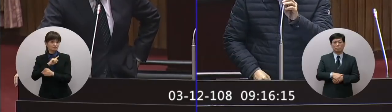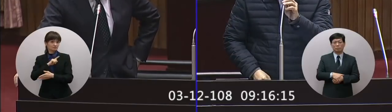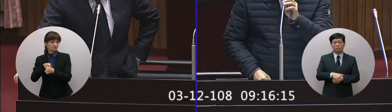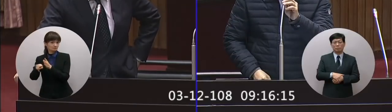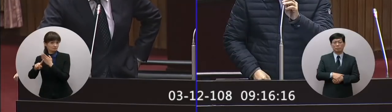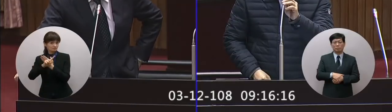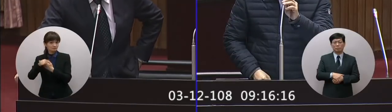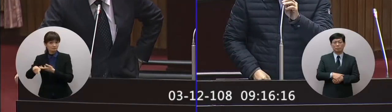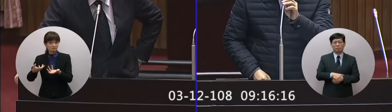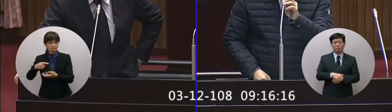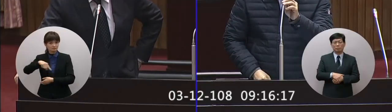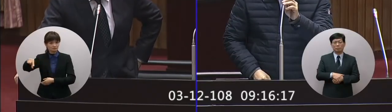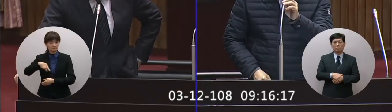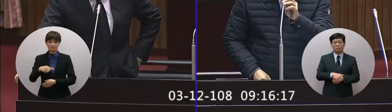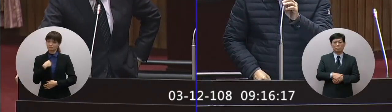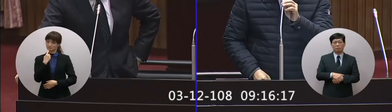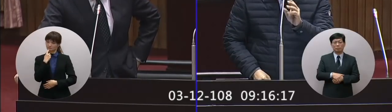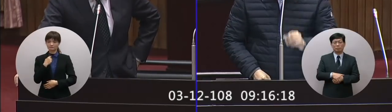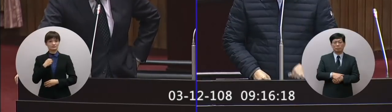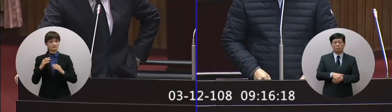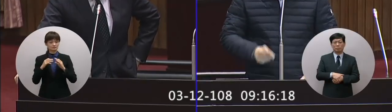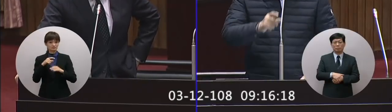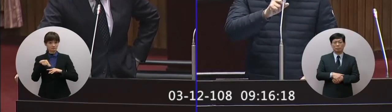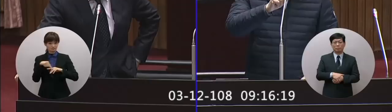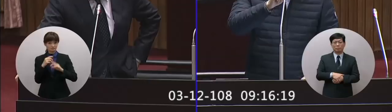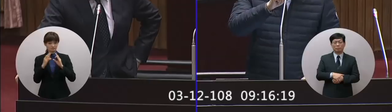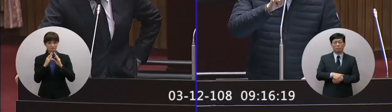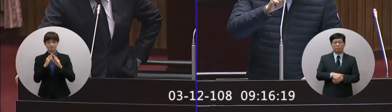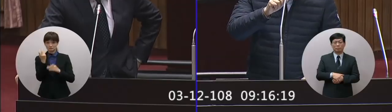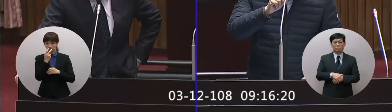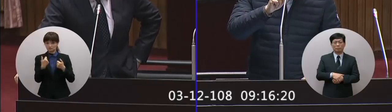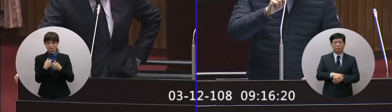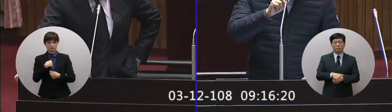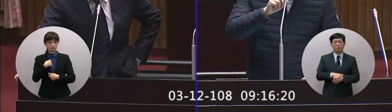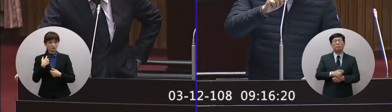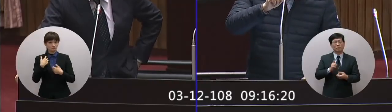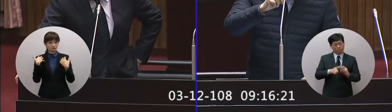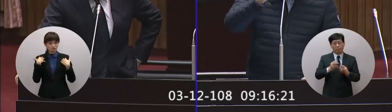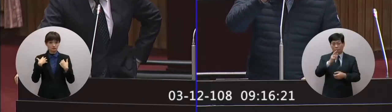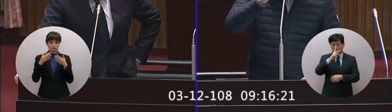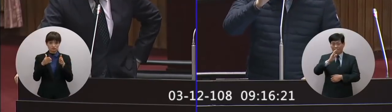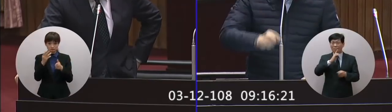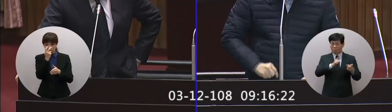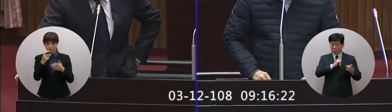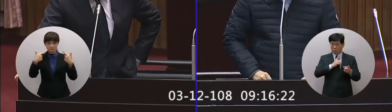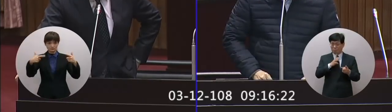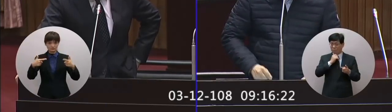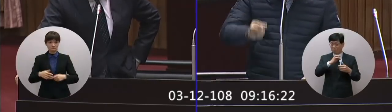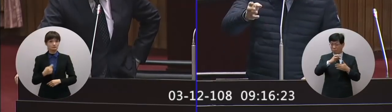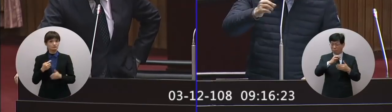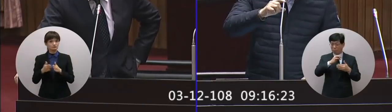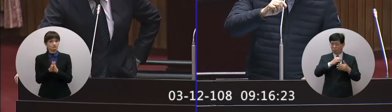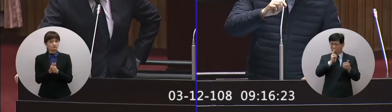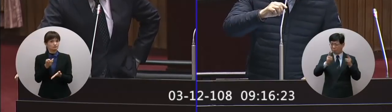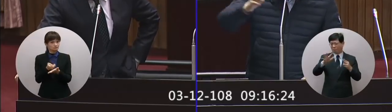做这些事情，这个都不是出于金管会本身对于会计师或证券商 没有错，但是你执行有问题， 要求